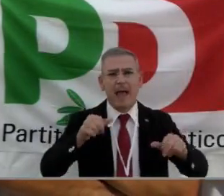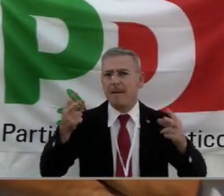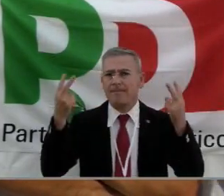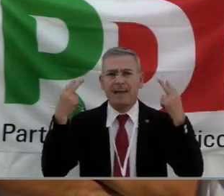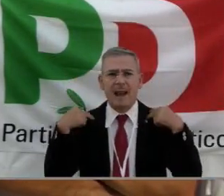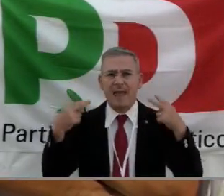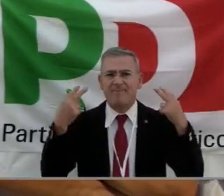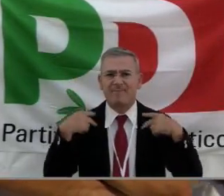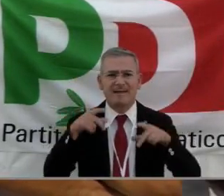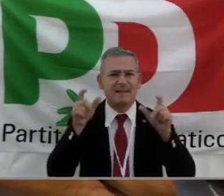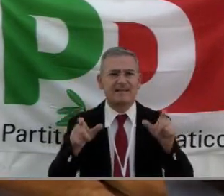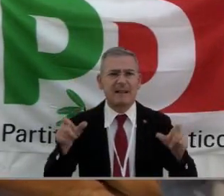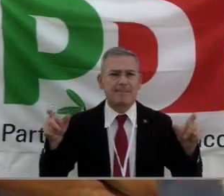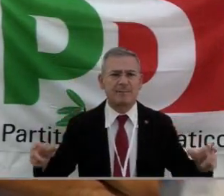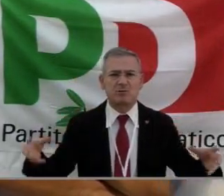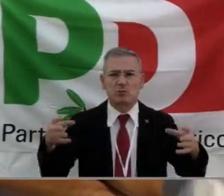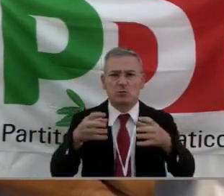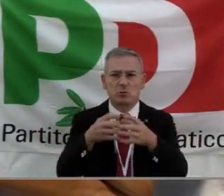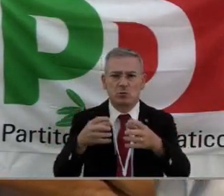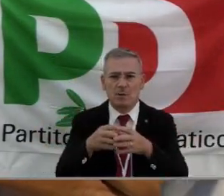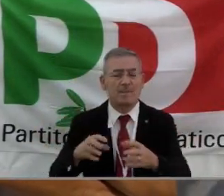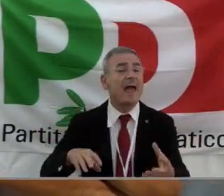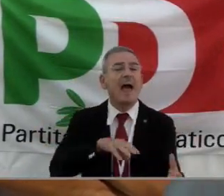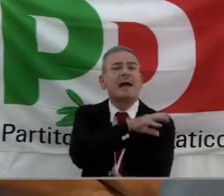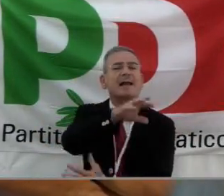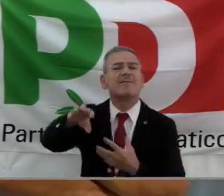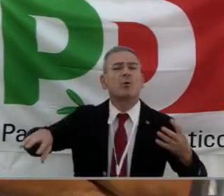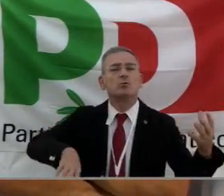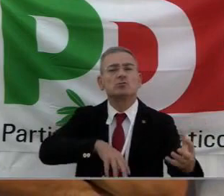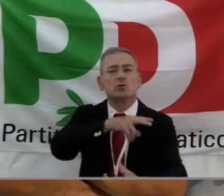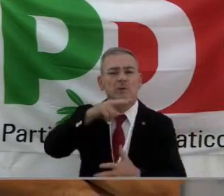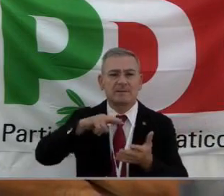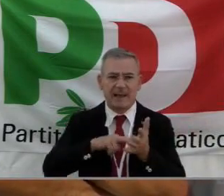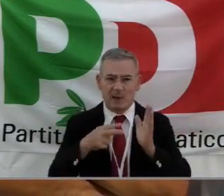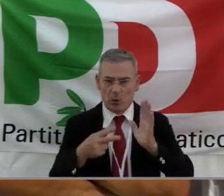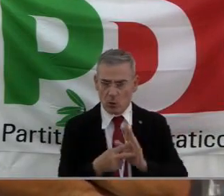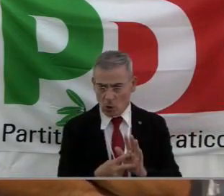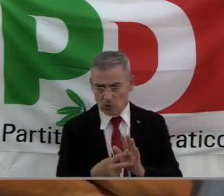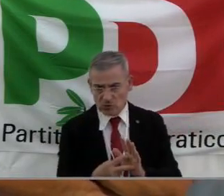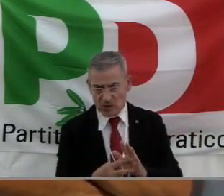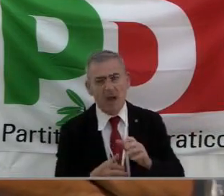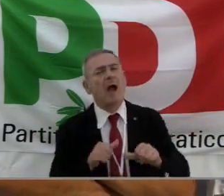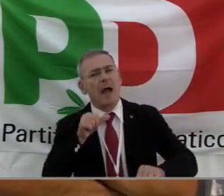vita delle persone e delle comunità, la rivoluzione tecnologica